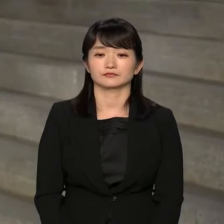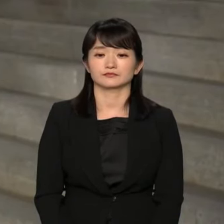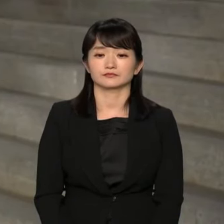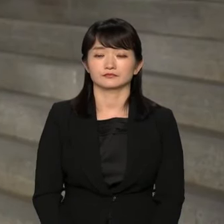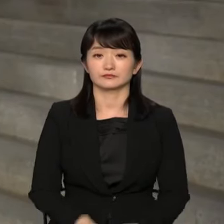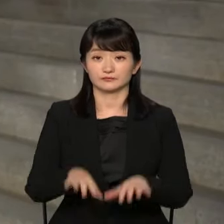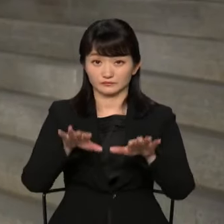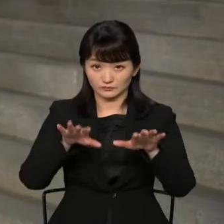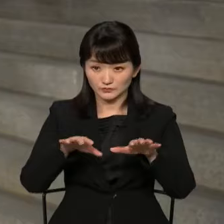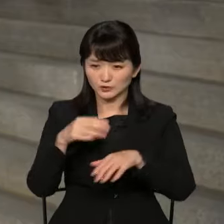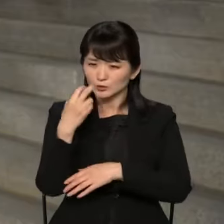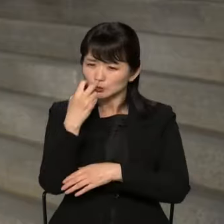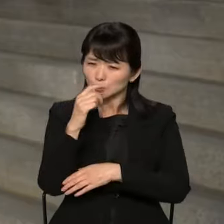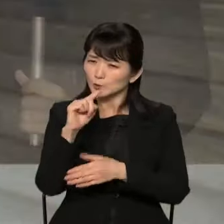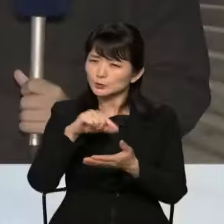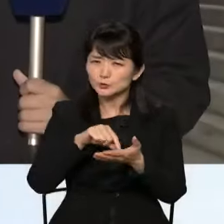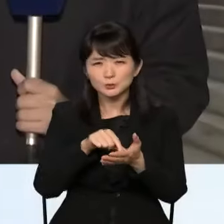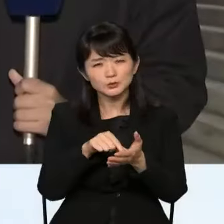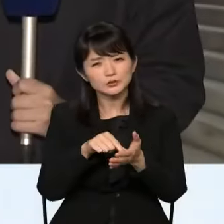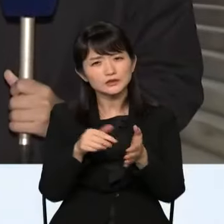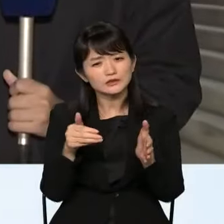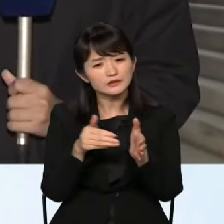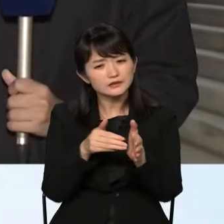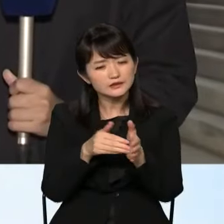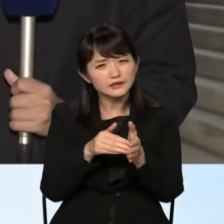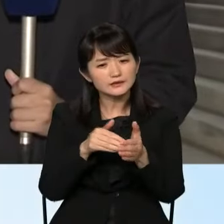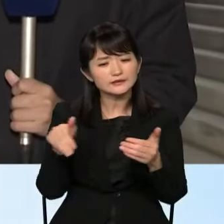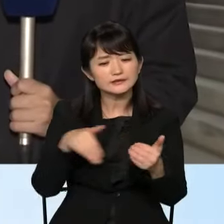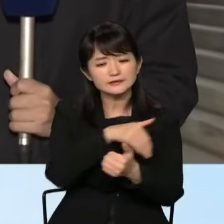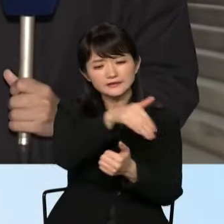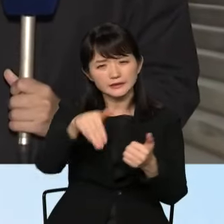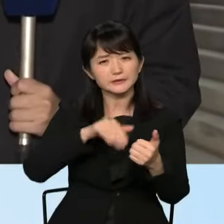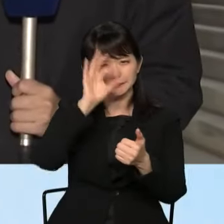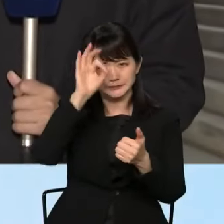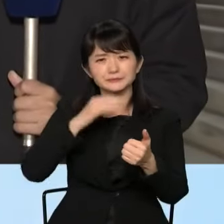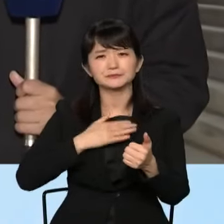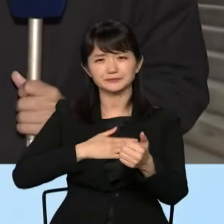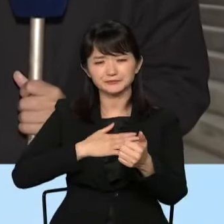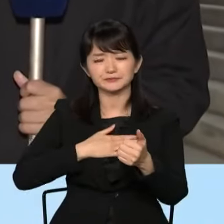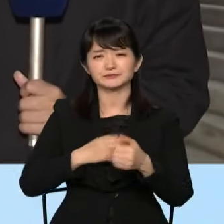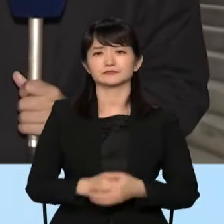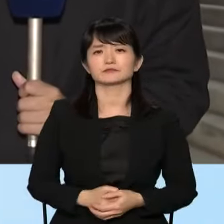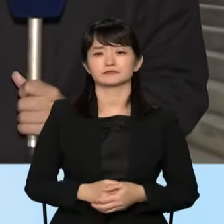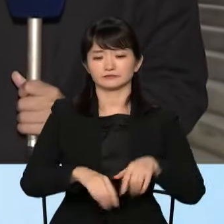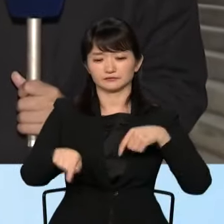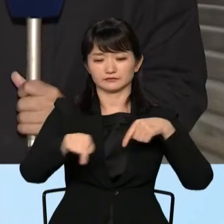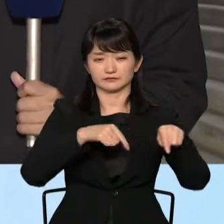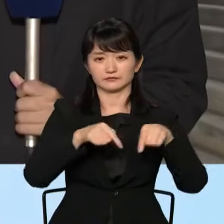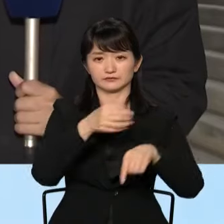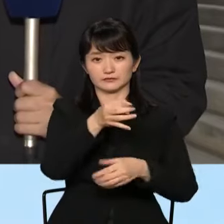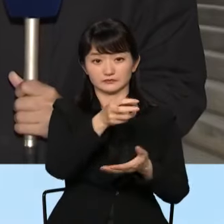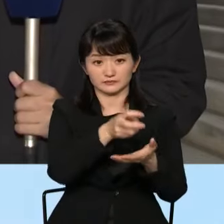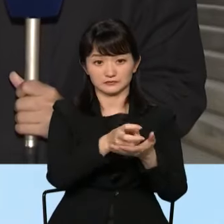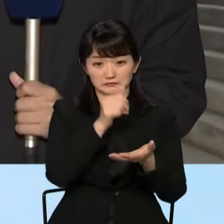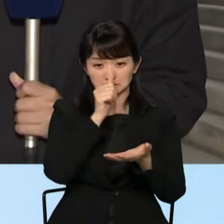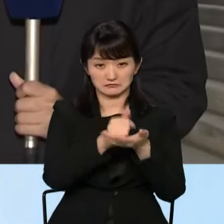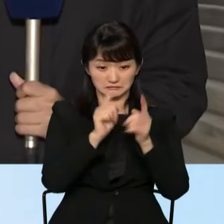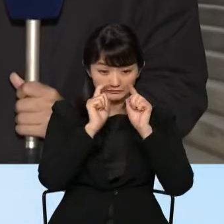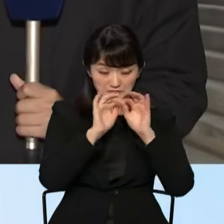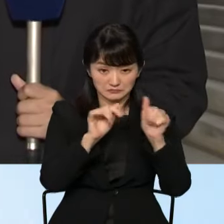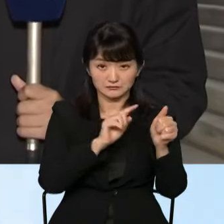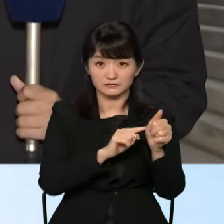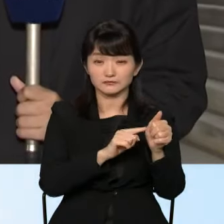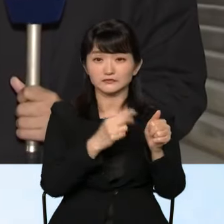일단 오늘 조사가 어디까지 진행되고 또 마무리되는지 지켜봐야겠지만요. 이 정치자금법 혐의 피의자 신분으로 받는